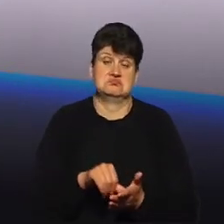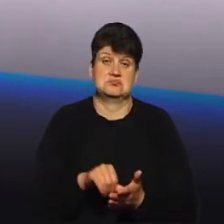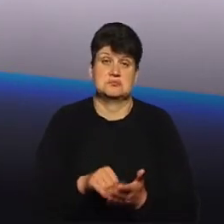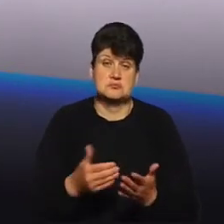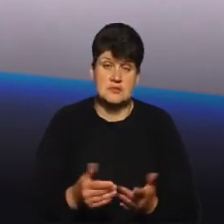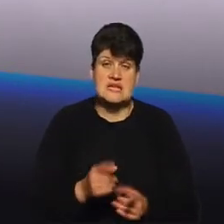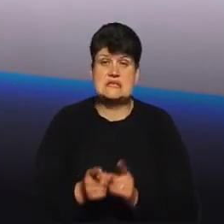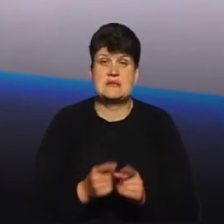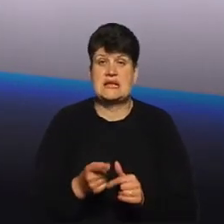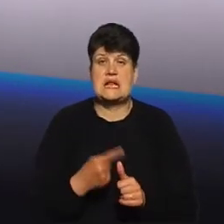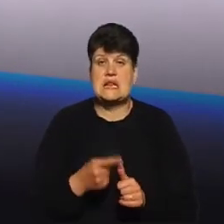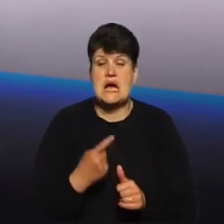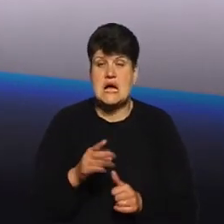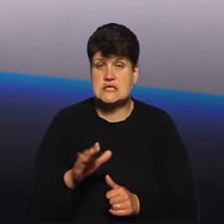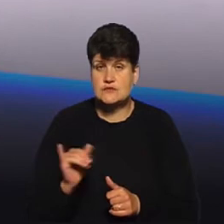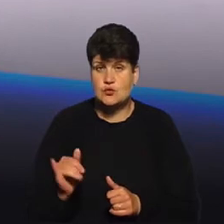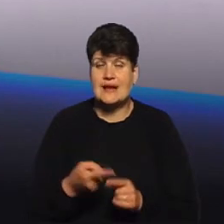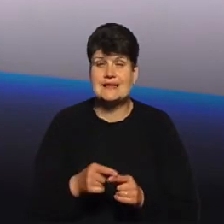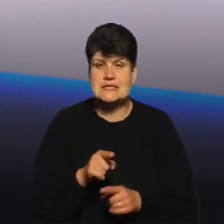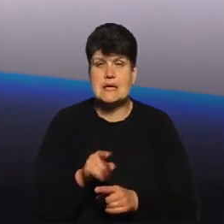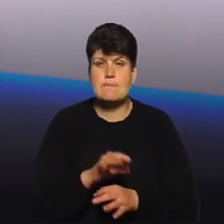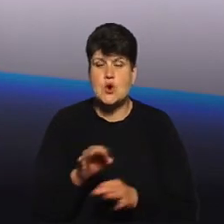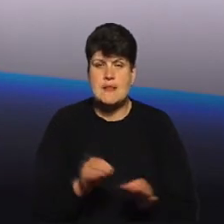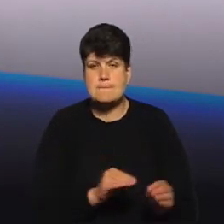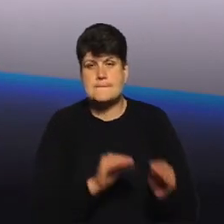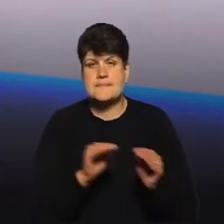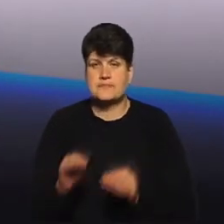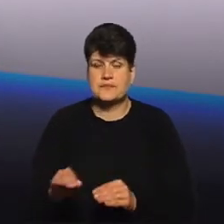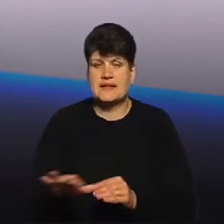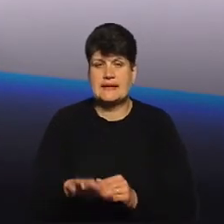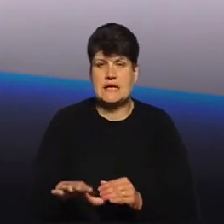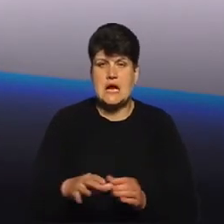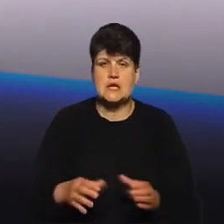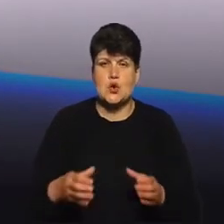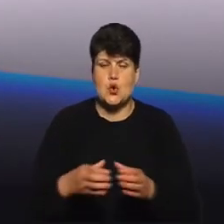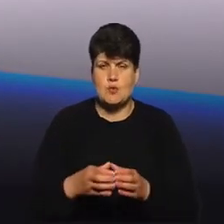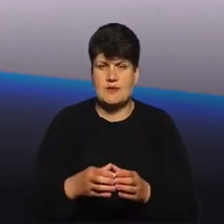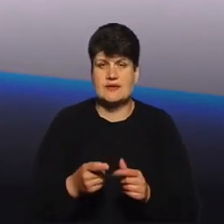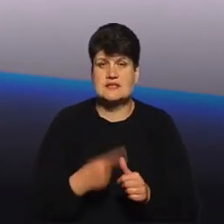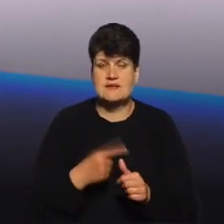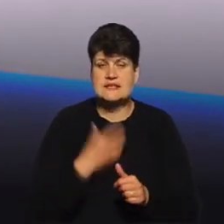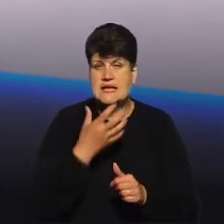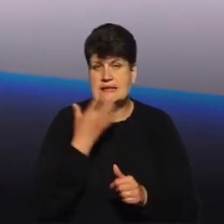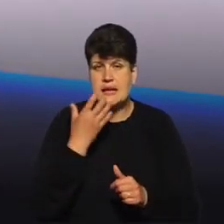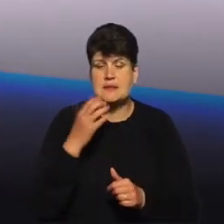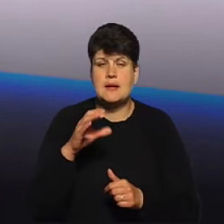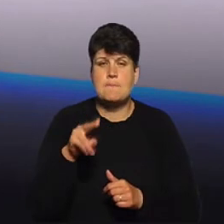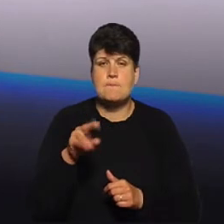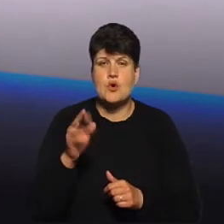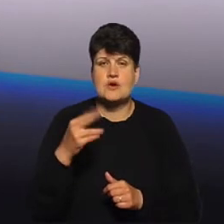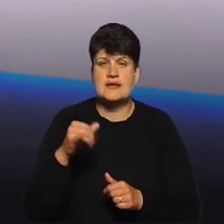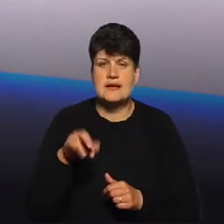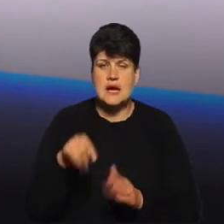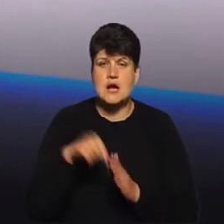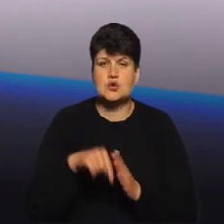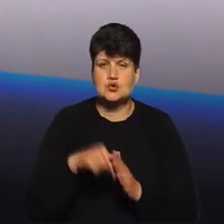але цей проєкт пересунути на територіальні громади. Називається «Тепле Поділля». Суть цього проєкту... Це 6 громад, до речі. 6 громад,